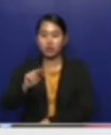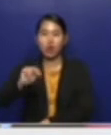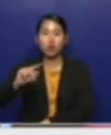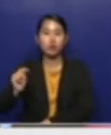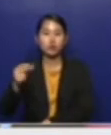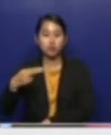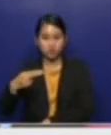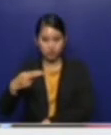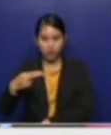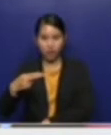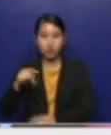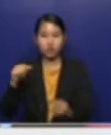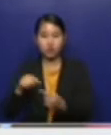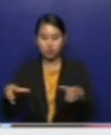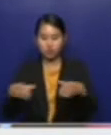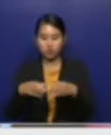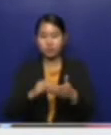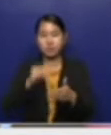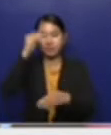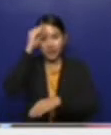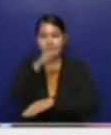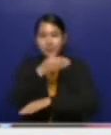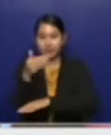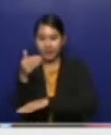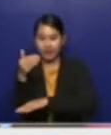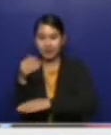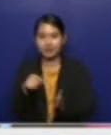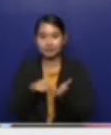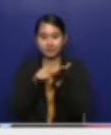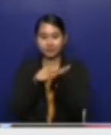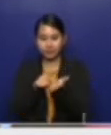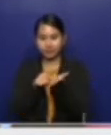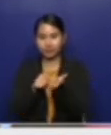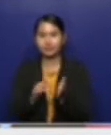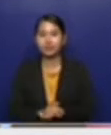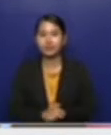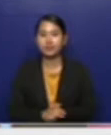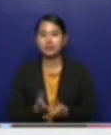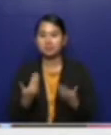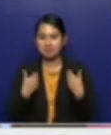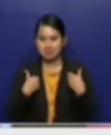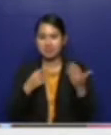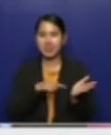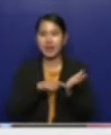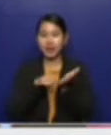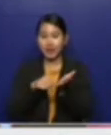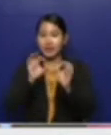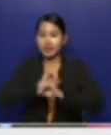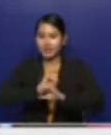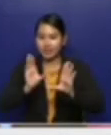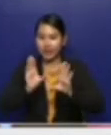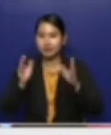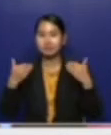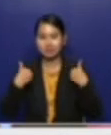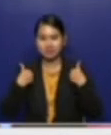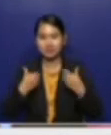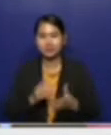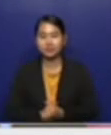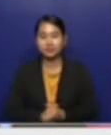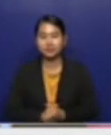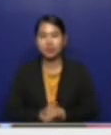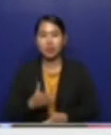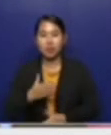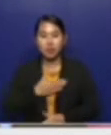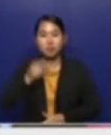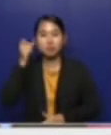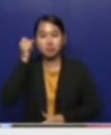สิตนักศึกษาแห่งประเทศไทยได้เสนอมาเนี่ยตรงนี้เขามีข้อเสนอชัดเจนแล้วผมเข้าใจครับว่าเพื่อนสมาชิก